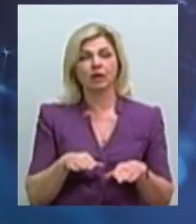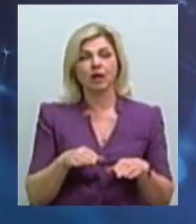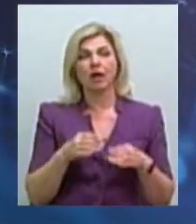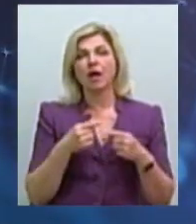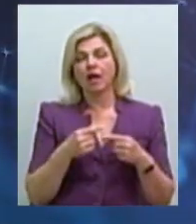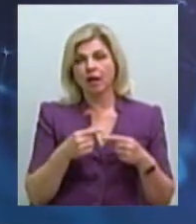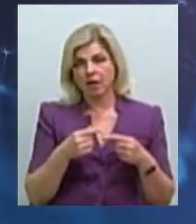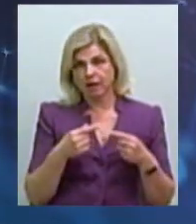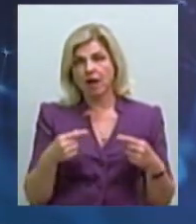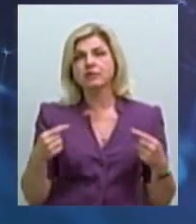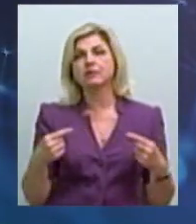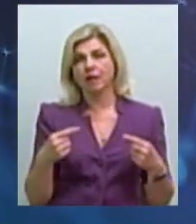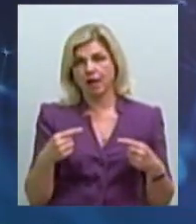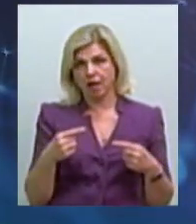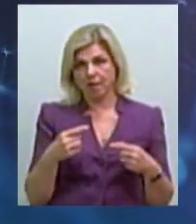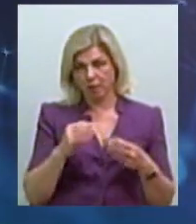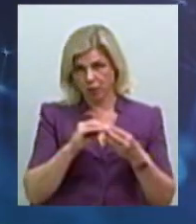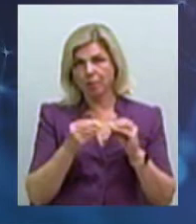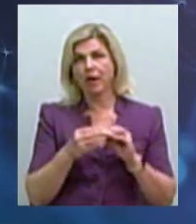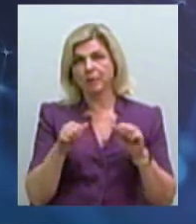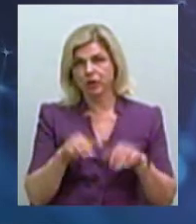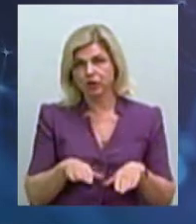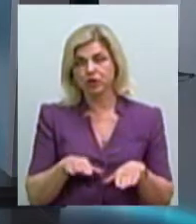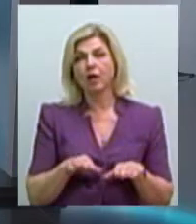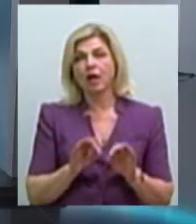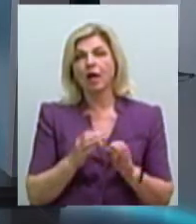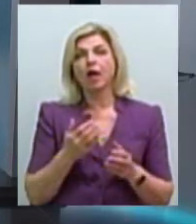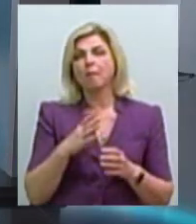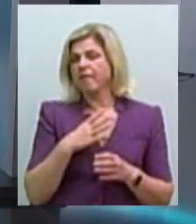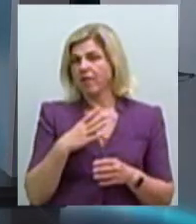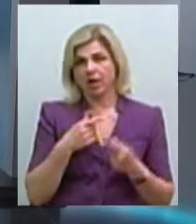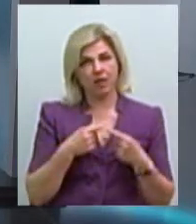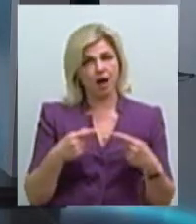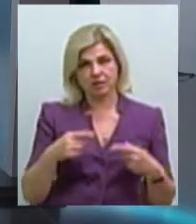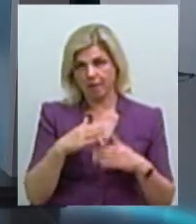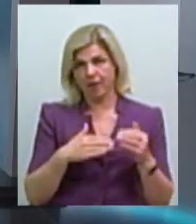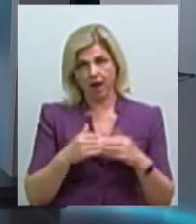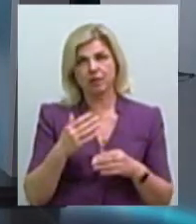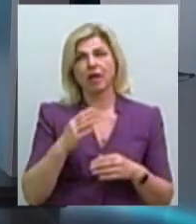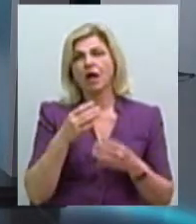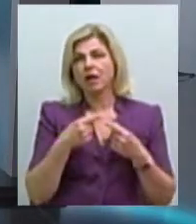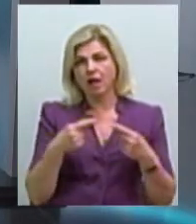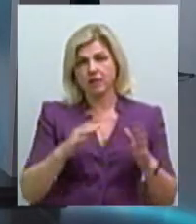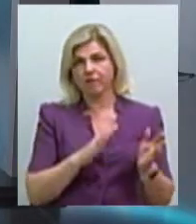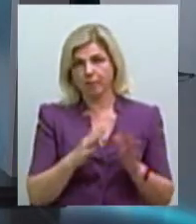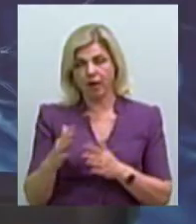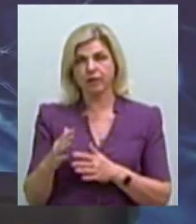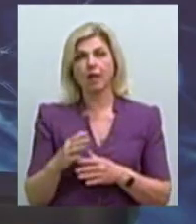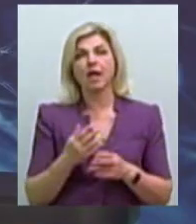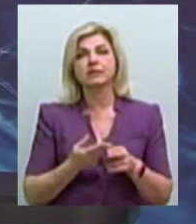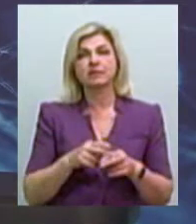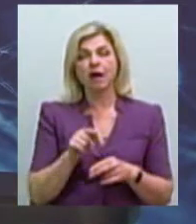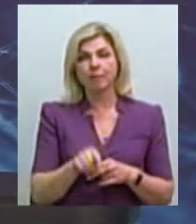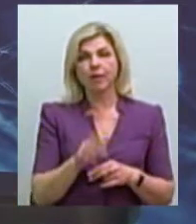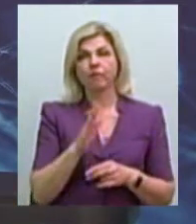існуючим керівництвом? По-різному. Буває у нас, і так. Розкажіть. В нашій практиці бували різні випадки, і саме